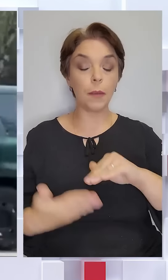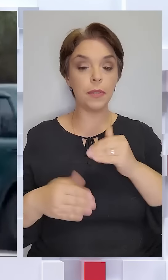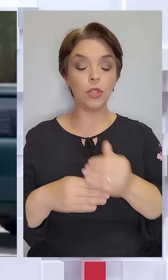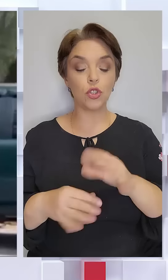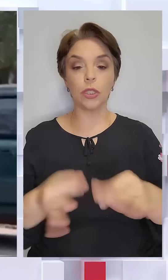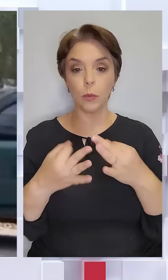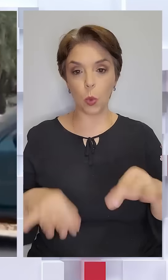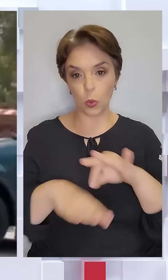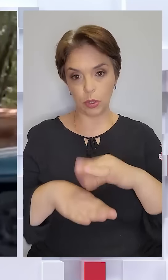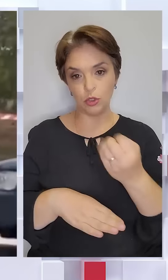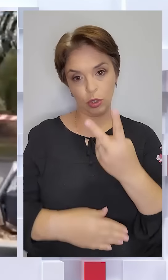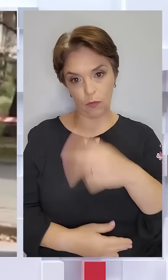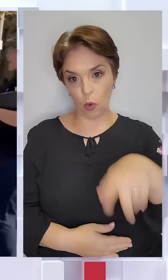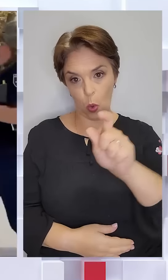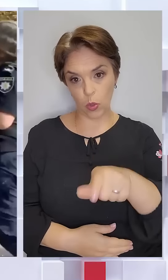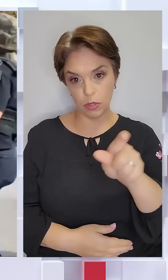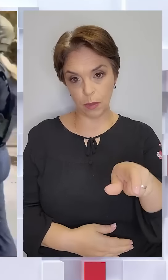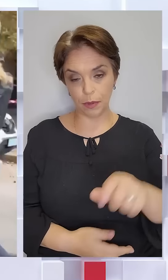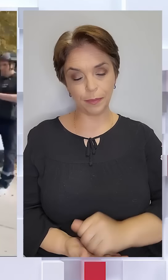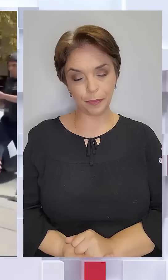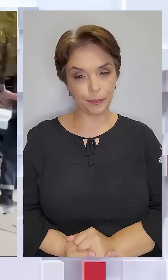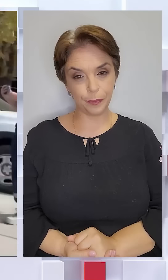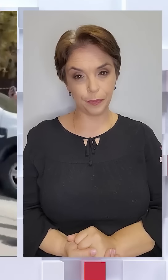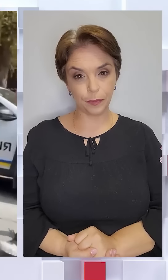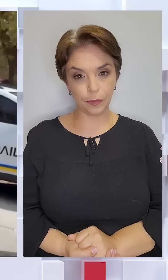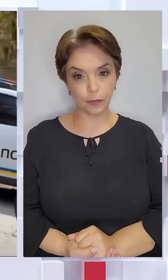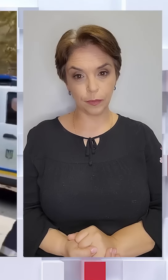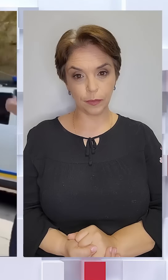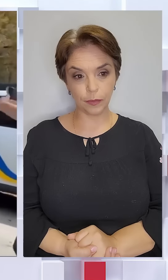пізніше деблокують тіла ще двох осіб.